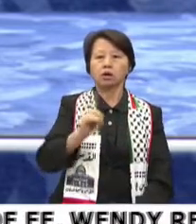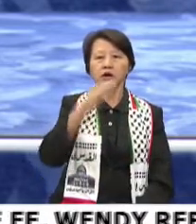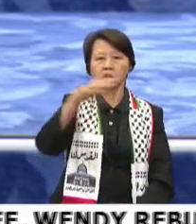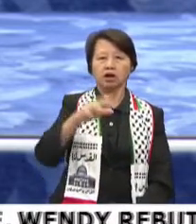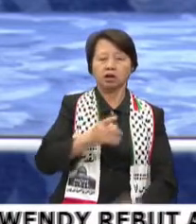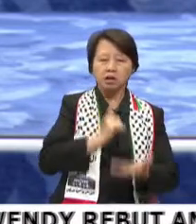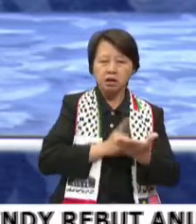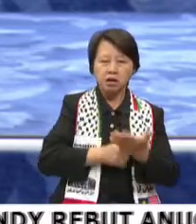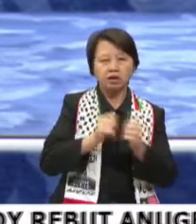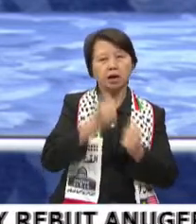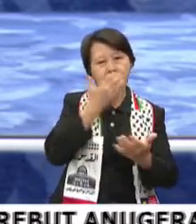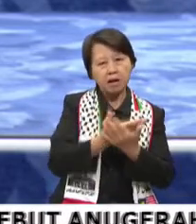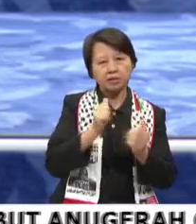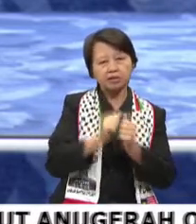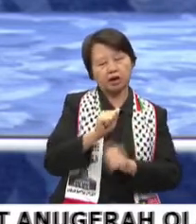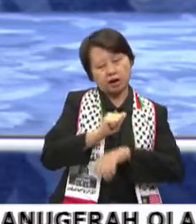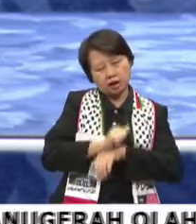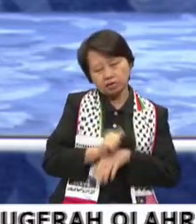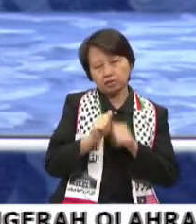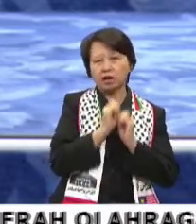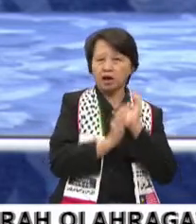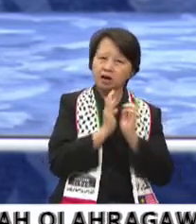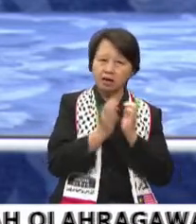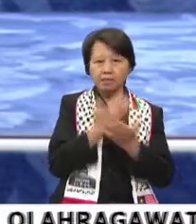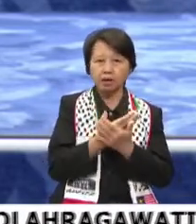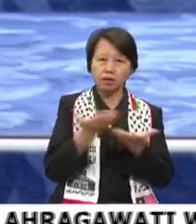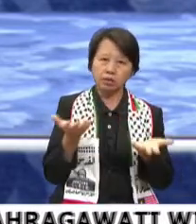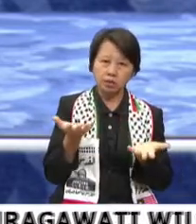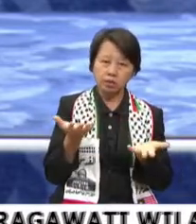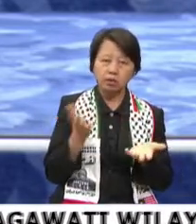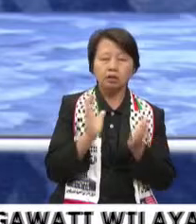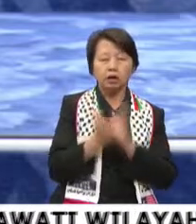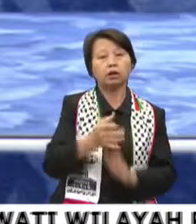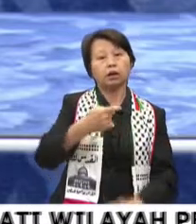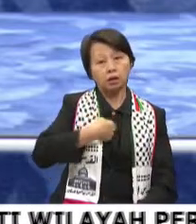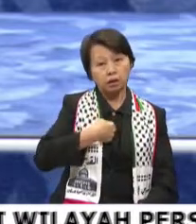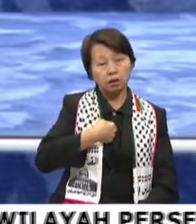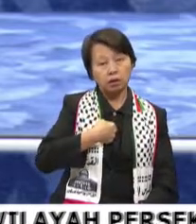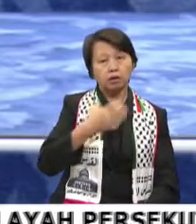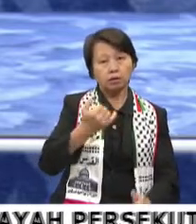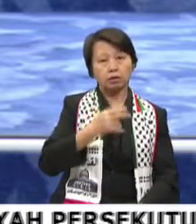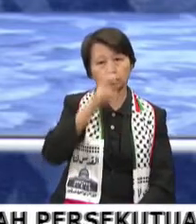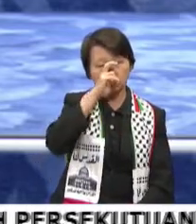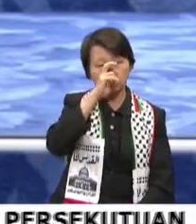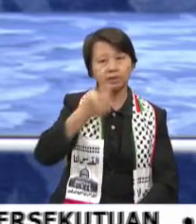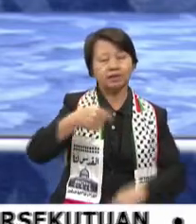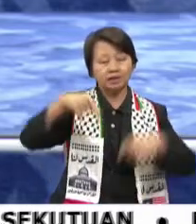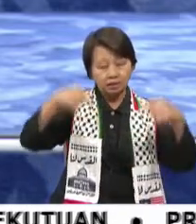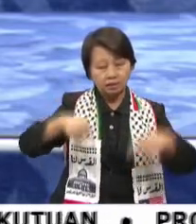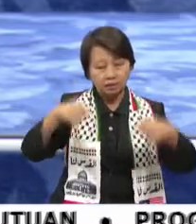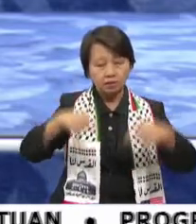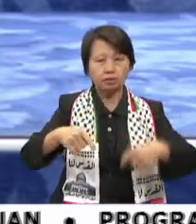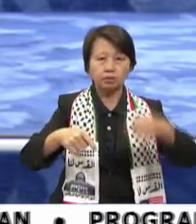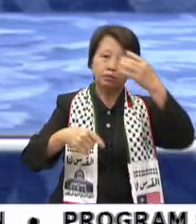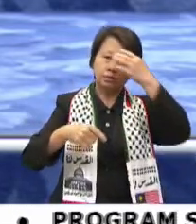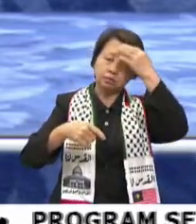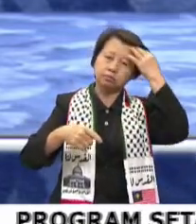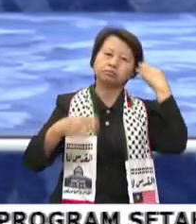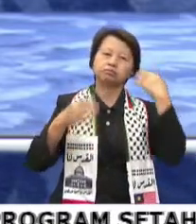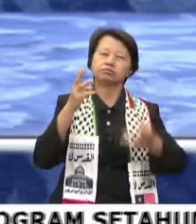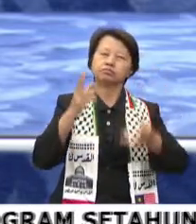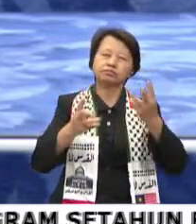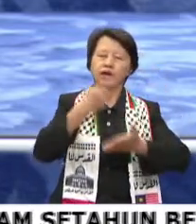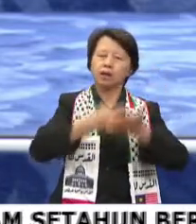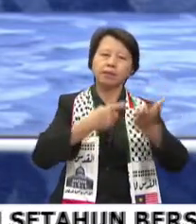runding dengan baik dengan beradab dengan berakhlak jadi saya nak tegaskan di sini walaupun